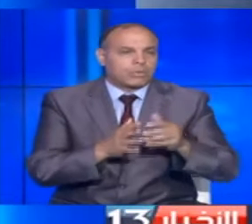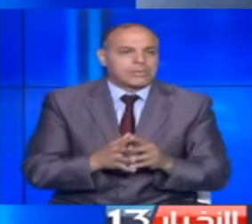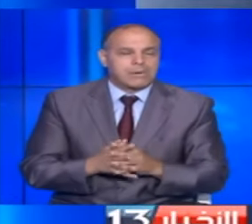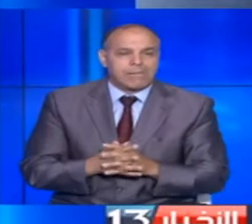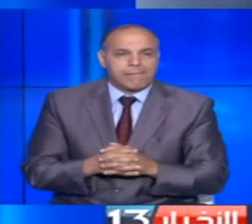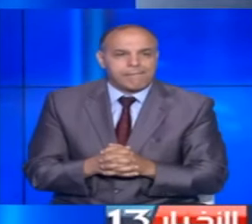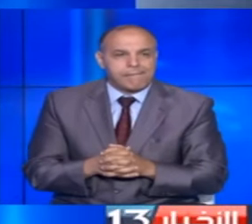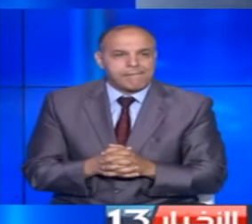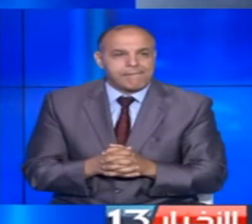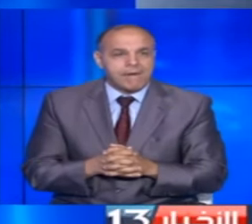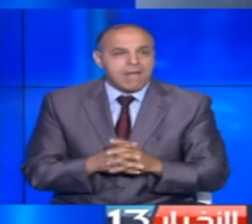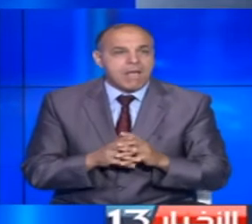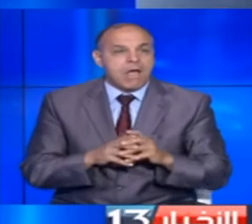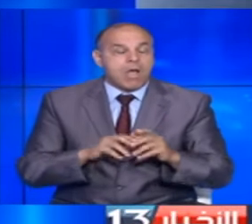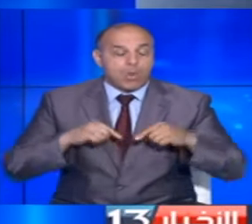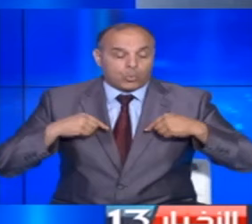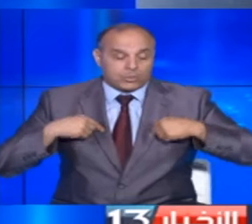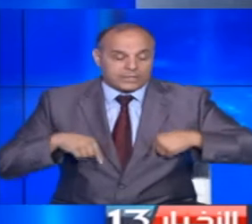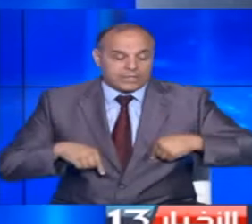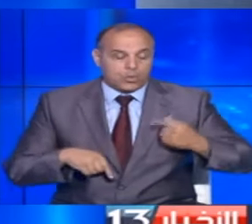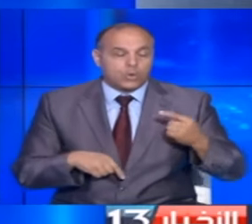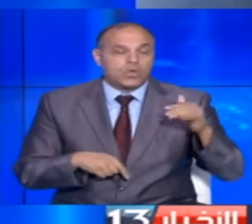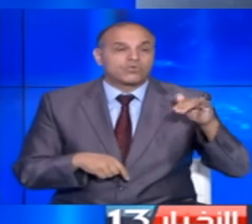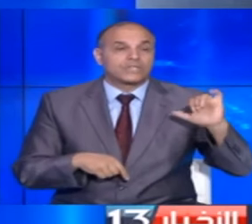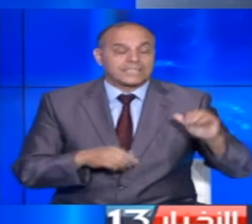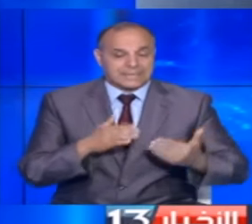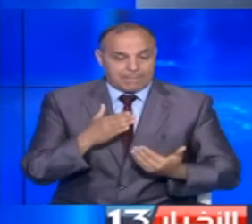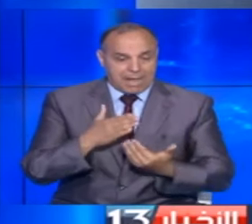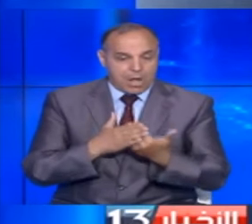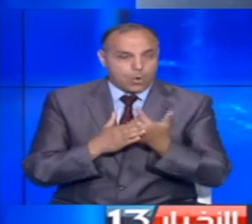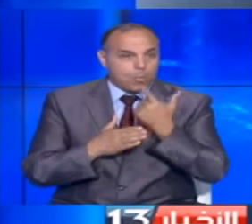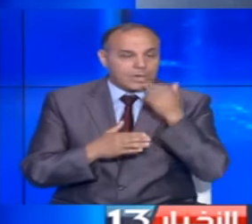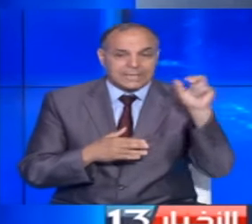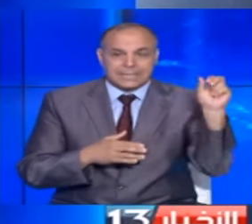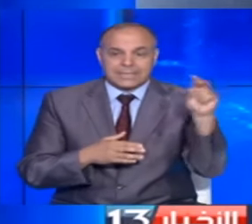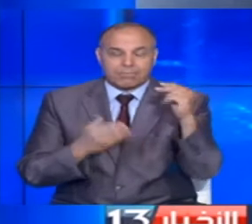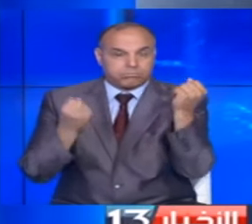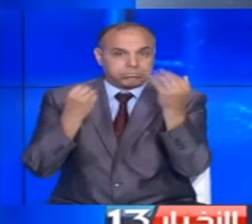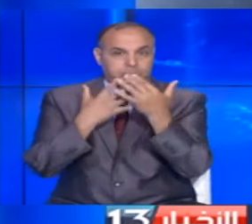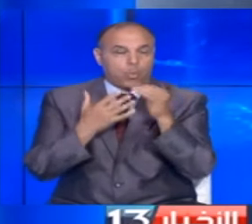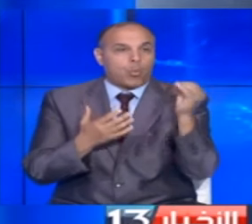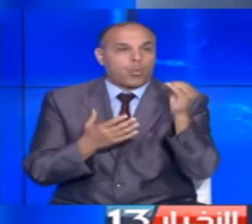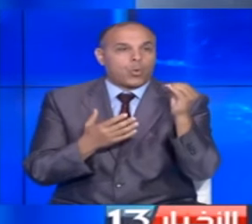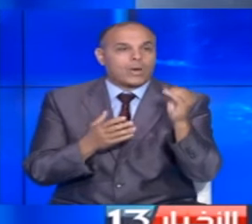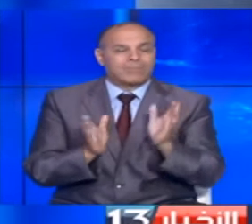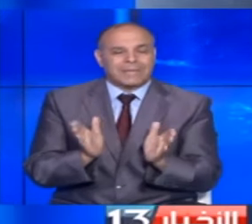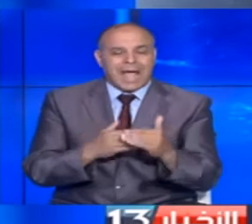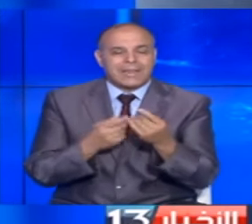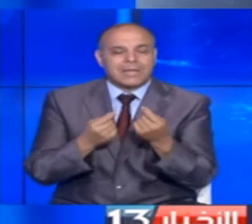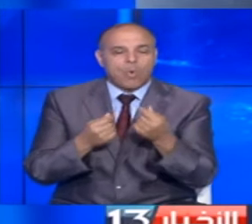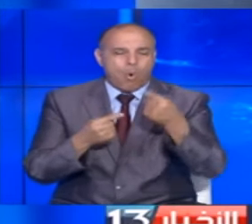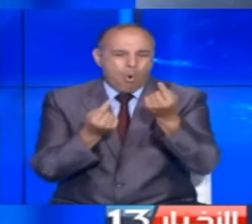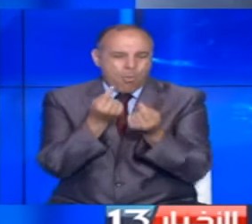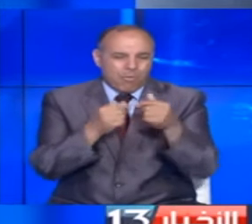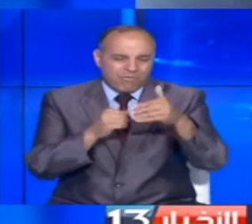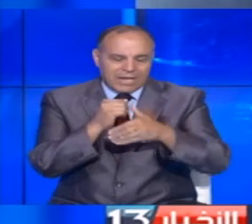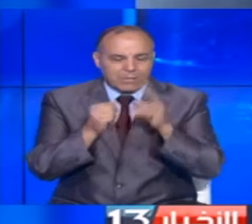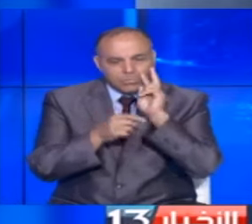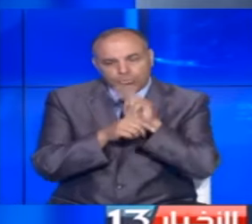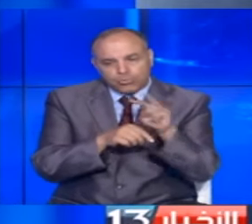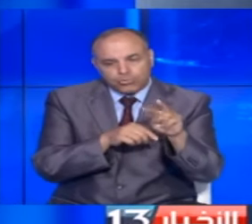قام رئيس الحكومه يوسف الشاهد صباح اليوم بزياره رسميه الى ديوان الحبوب لتفقد